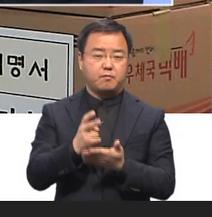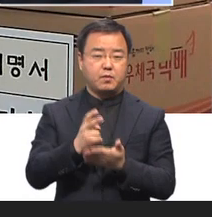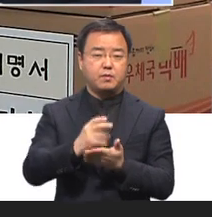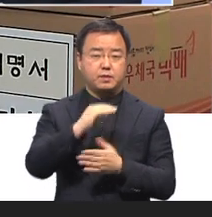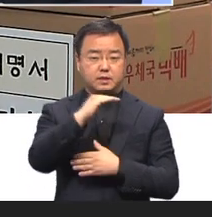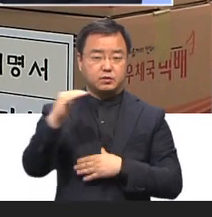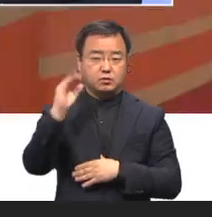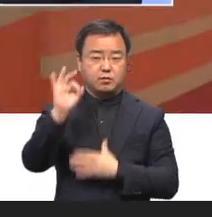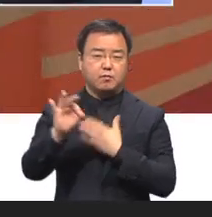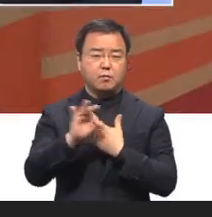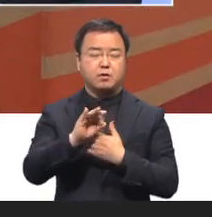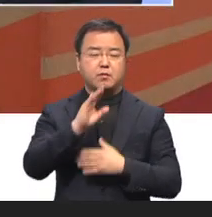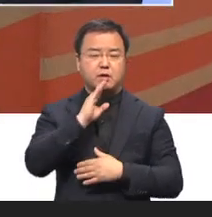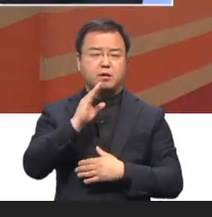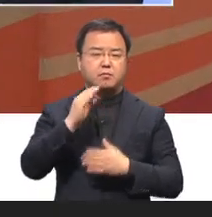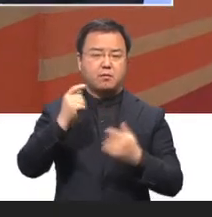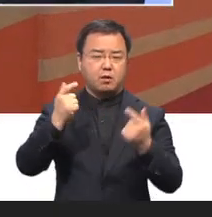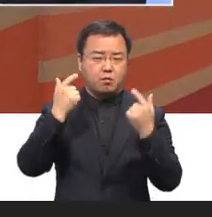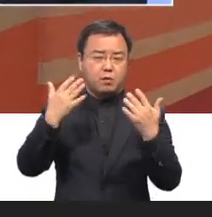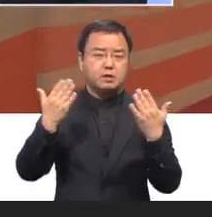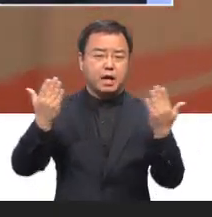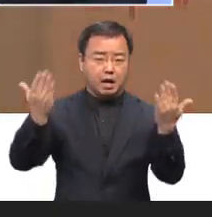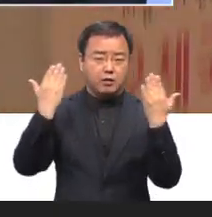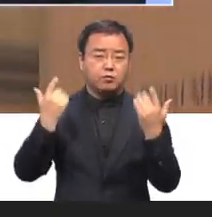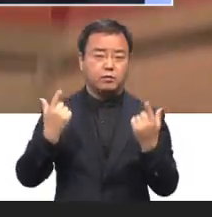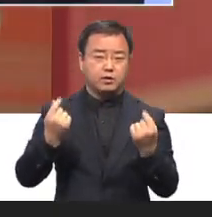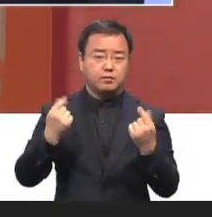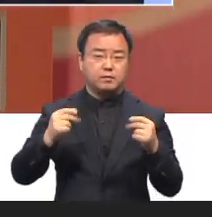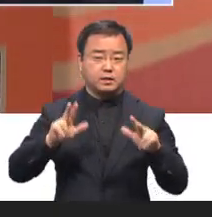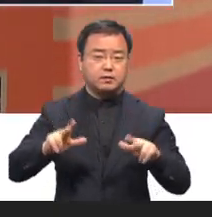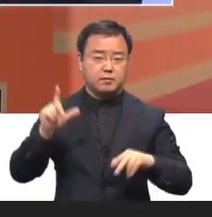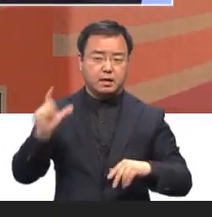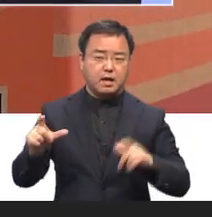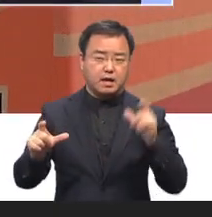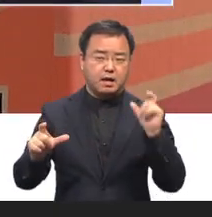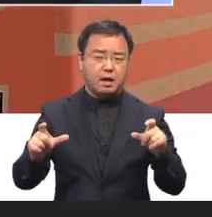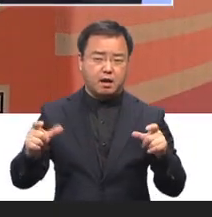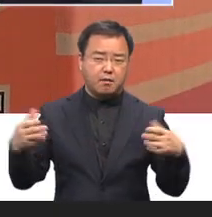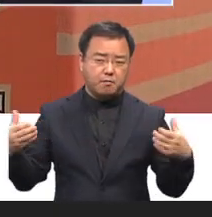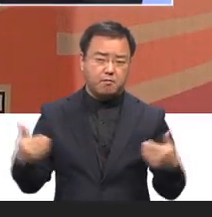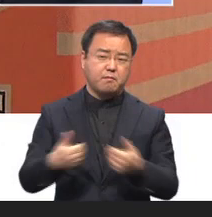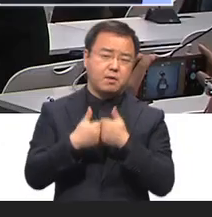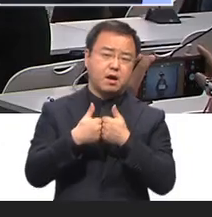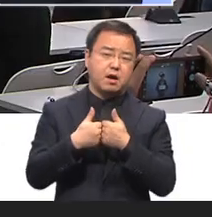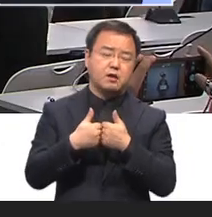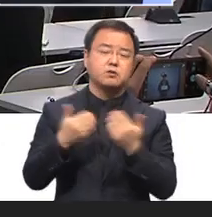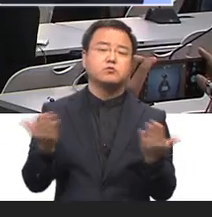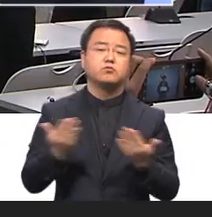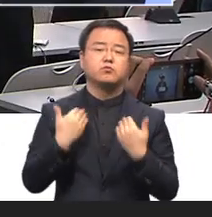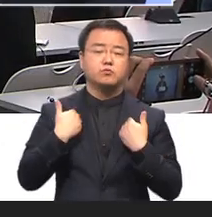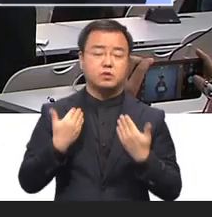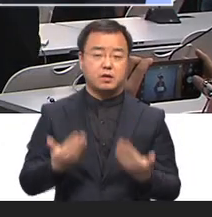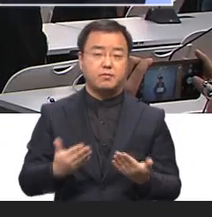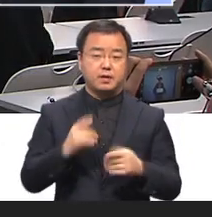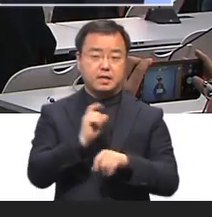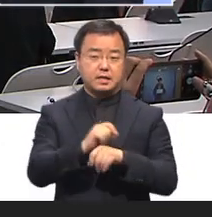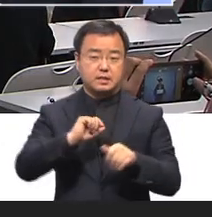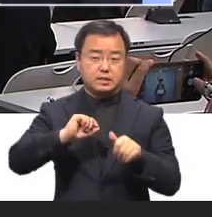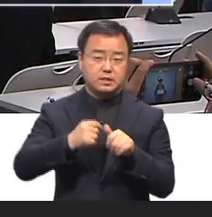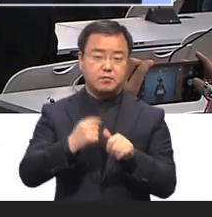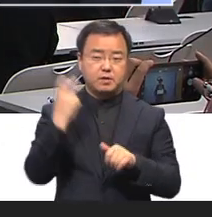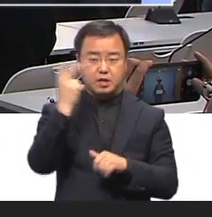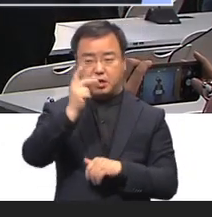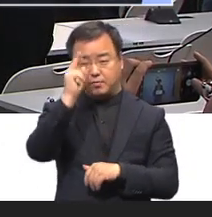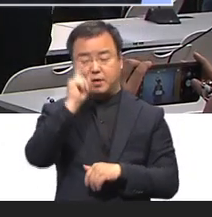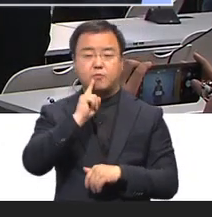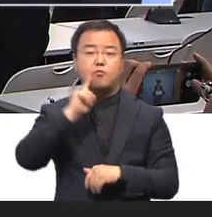학교인 것은 분명하죠. 예. 지금 이렇게 강대강으로 가서 휴업을 하고 행정 처분하고 검찰에 고발한다는 것은 누구에게도